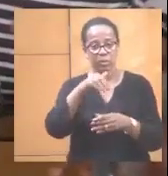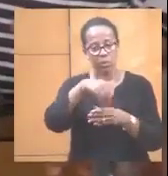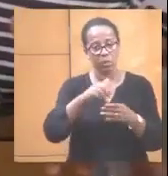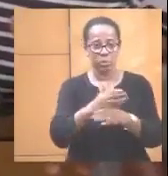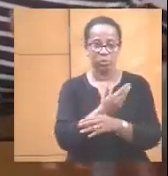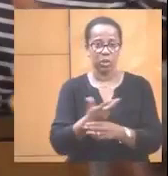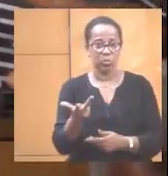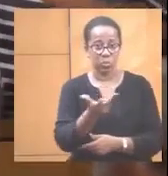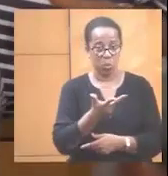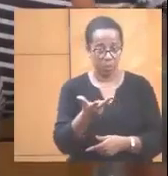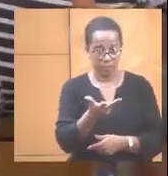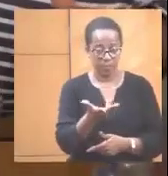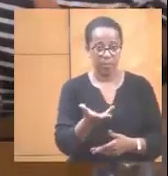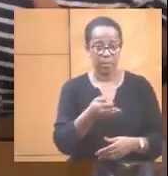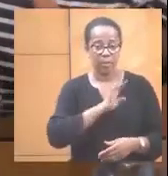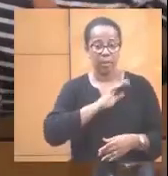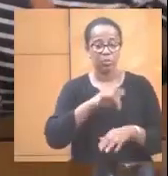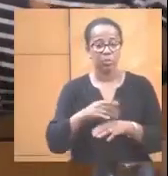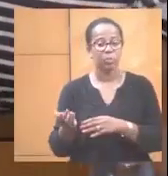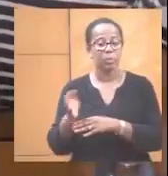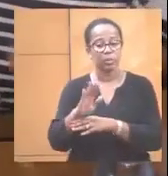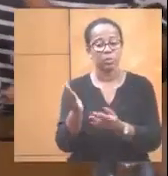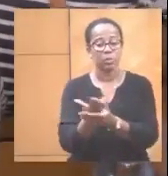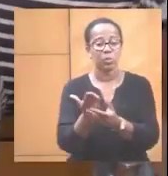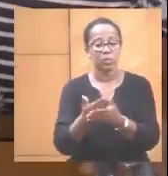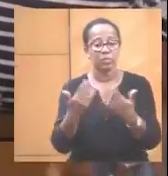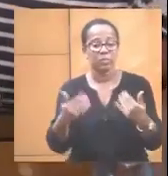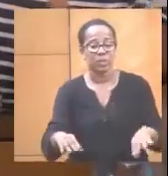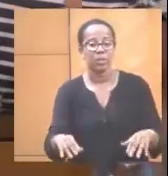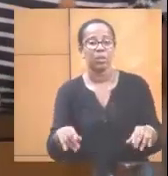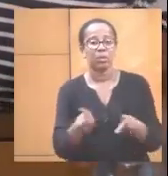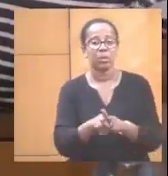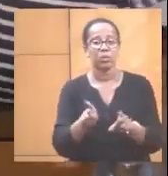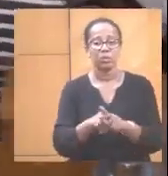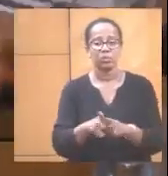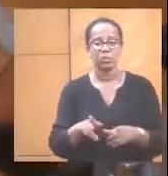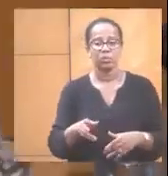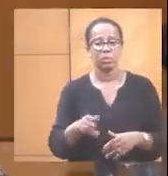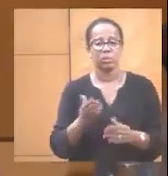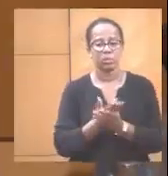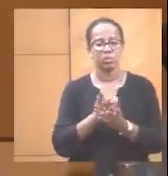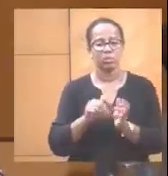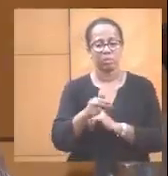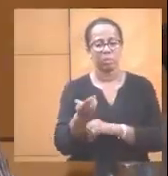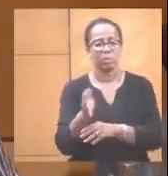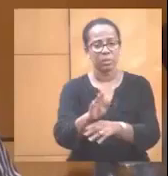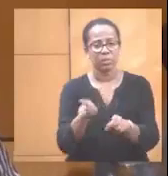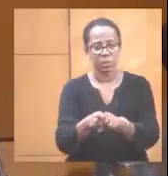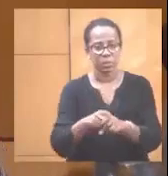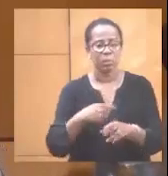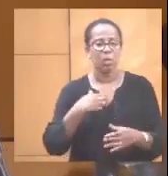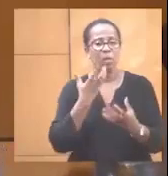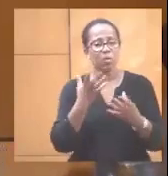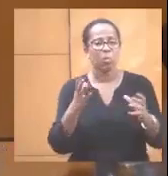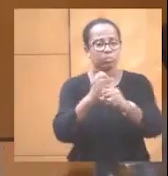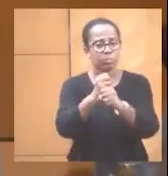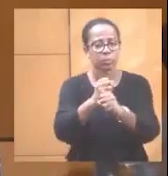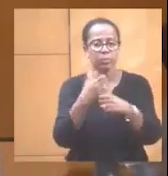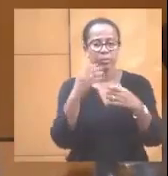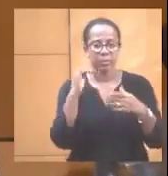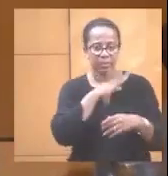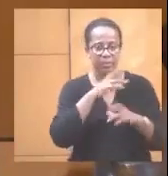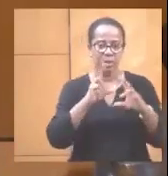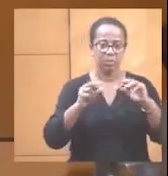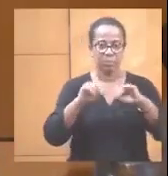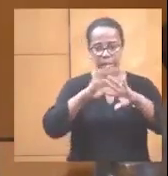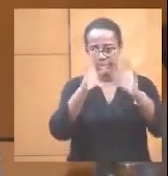projets, parce que nous avons présenté des dossiers, et nous avons l'intention d'en présenter d'autres. Donc, je voulais illustrer concrètement